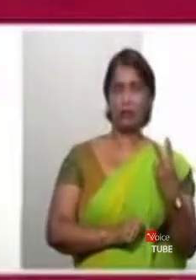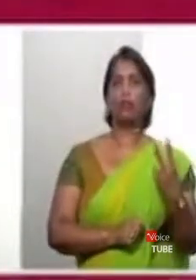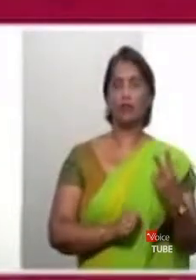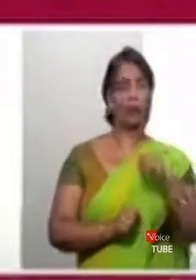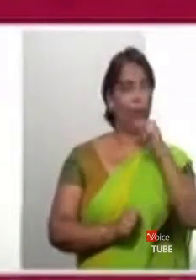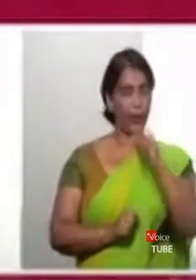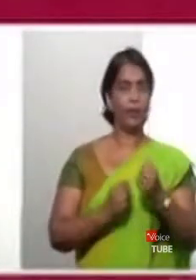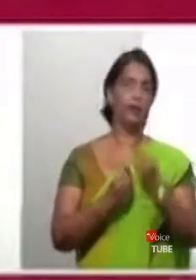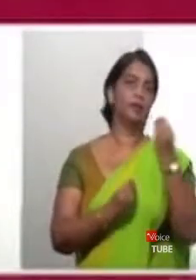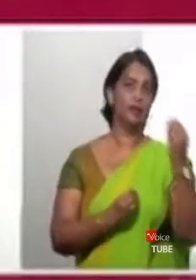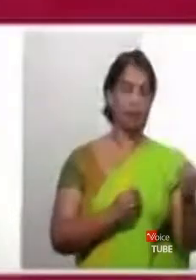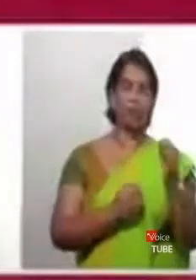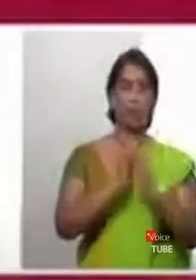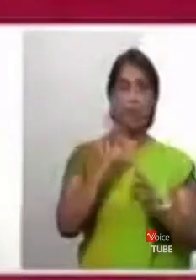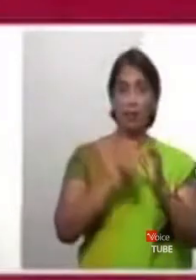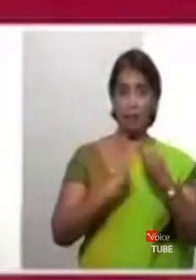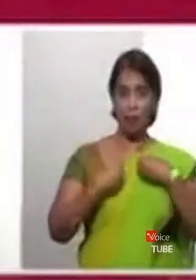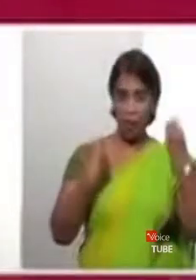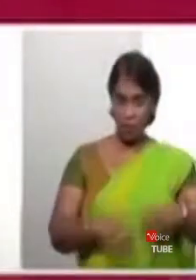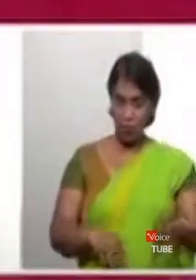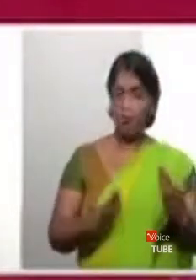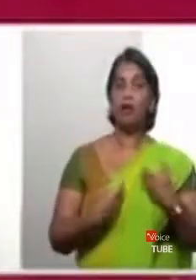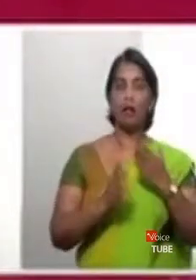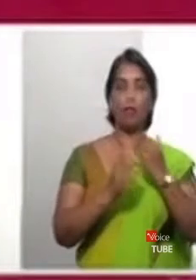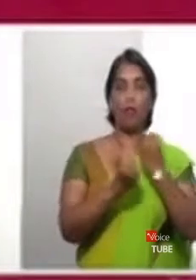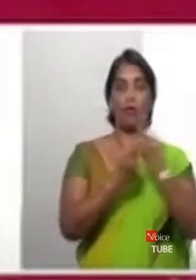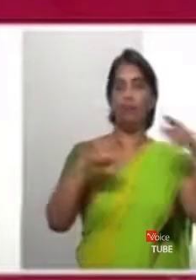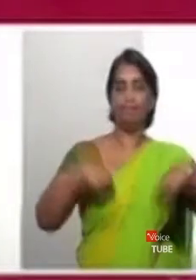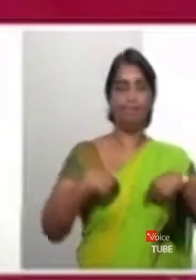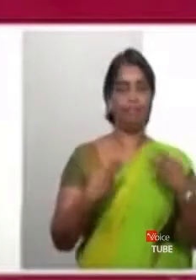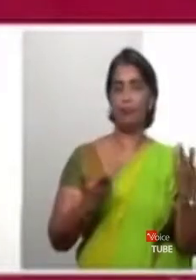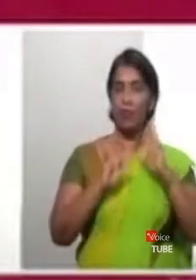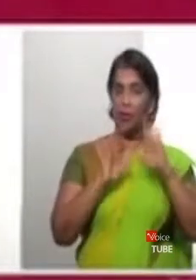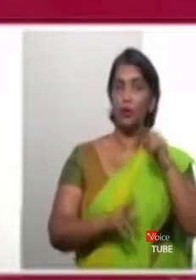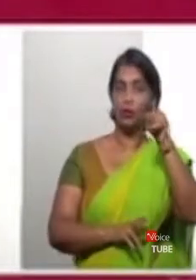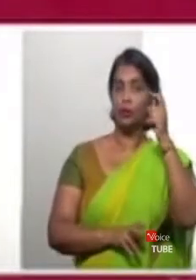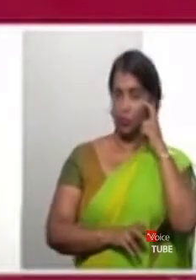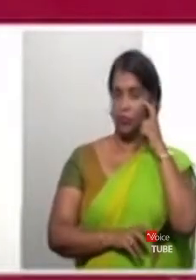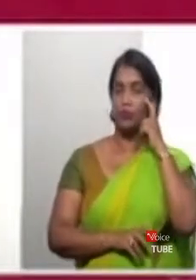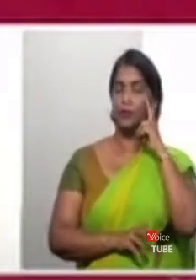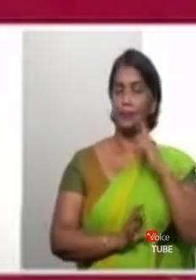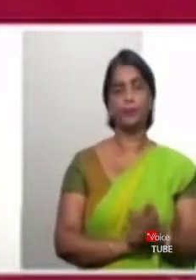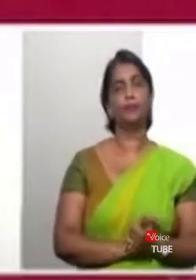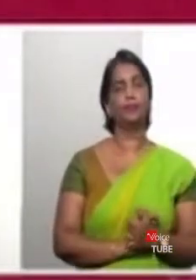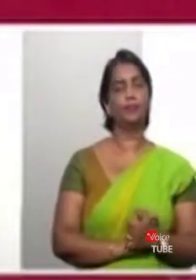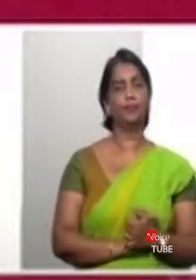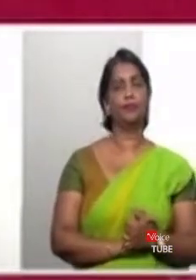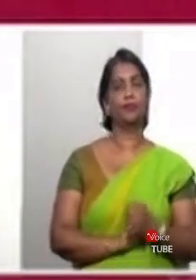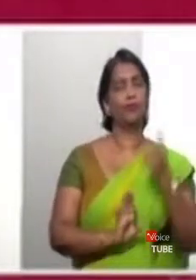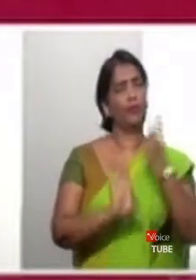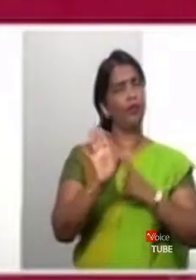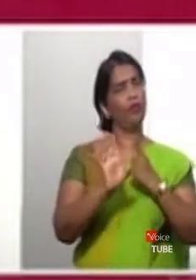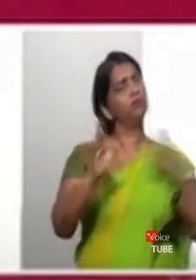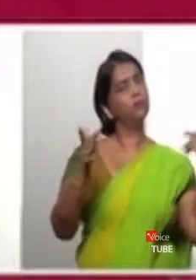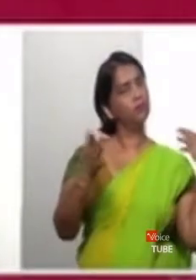ආරක්ෂාව නිලවසෙන් ලැබෙනවා. හැබැයි මන්ත්‍රී ධූරේ නැතුණාට පස්සේ ඒක අයිති නැහැ. නමුත් ඔබ දන්නවා